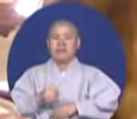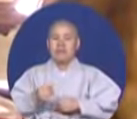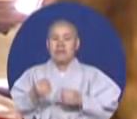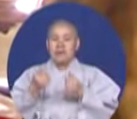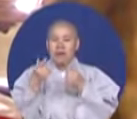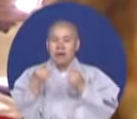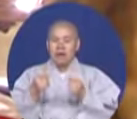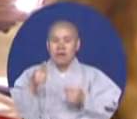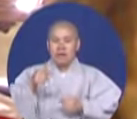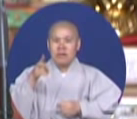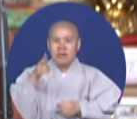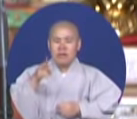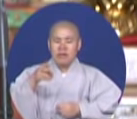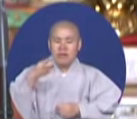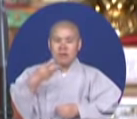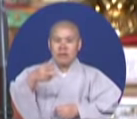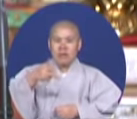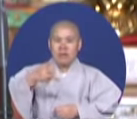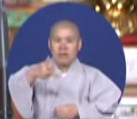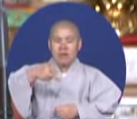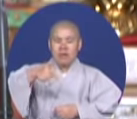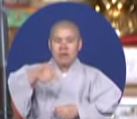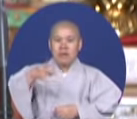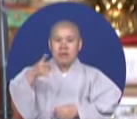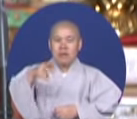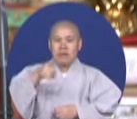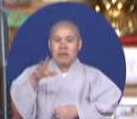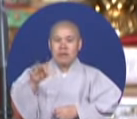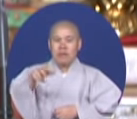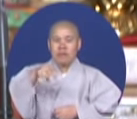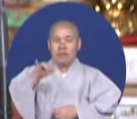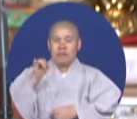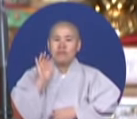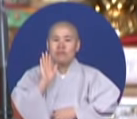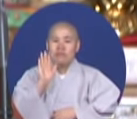이렇게 결계 정지를 한 다음에